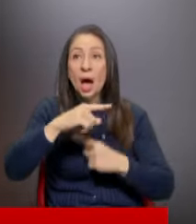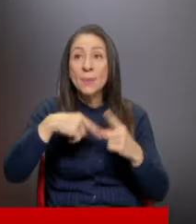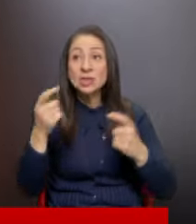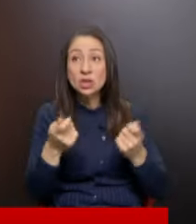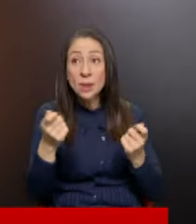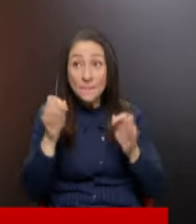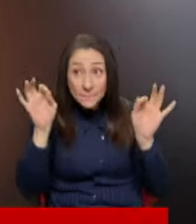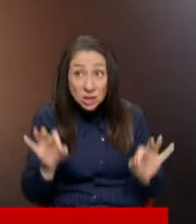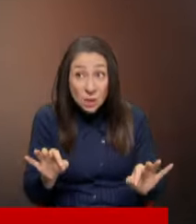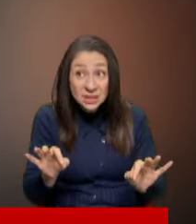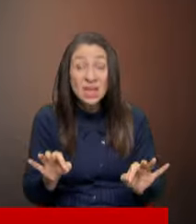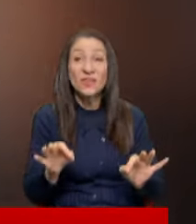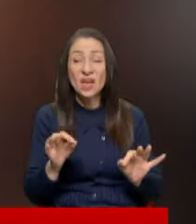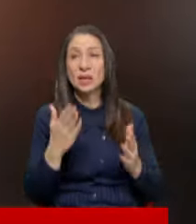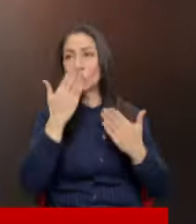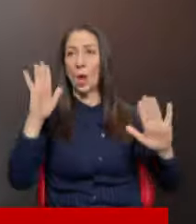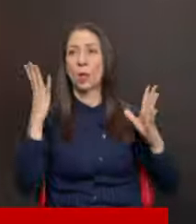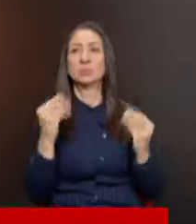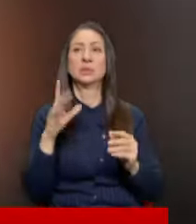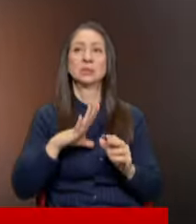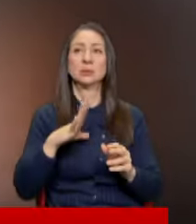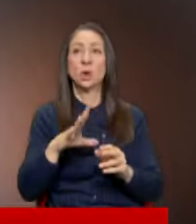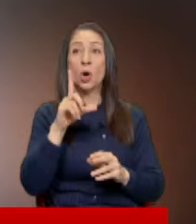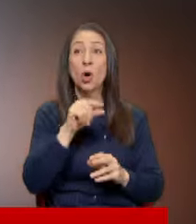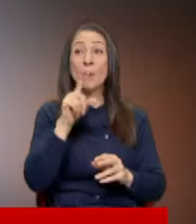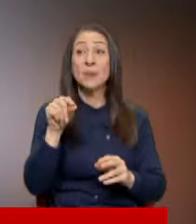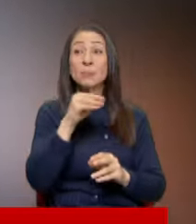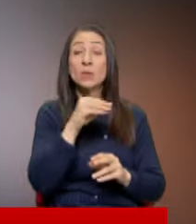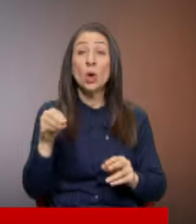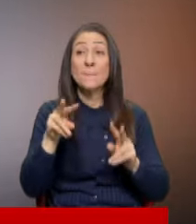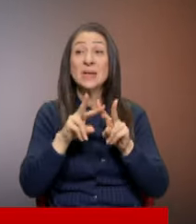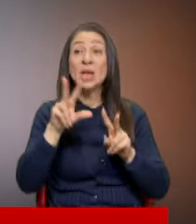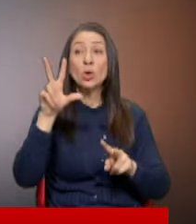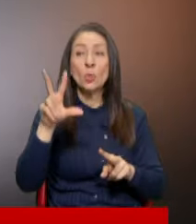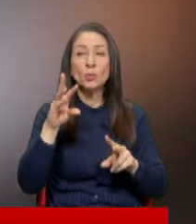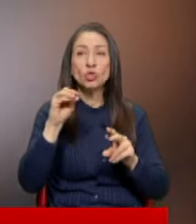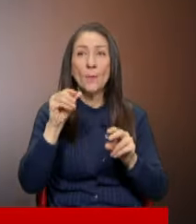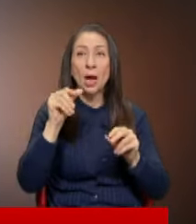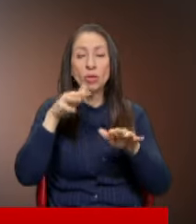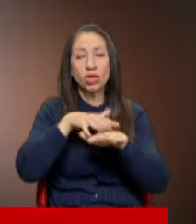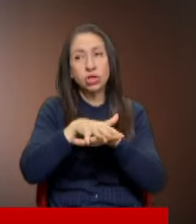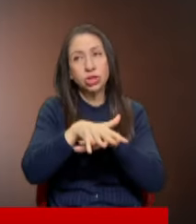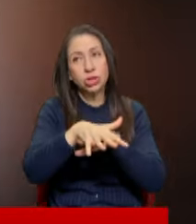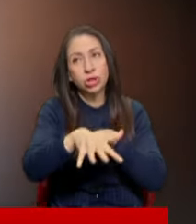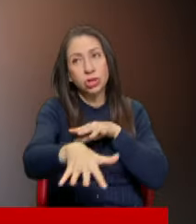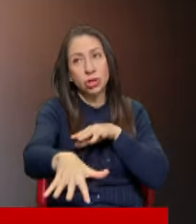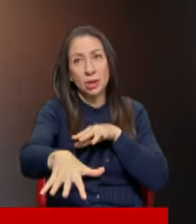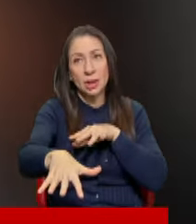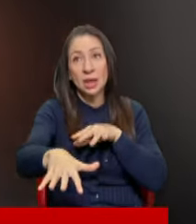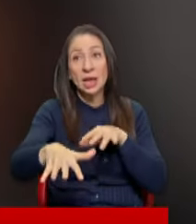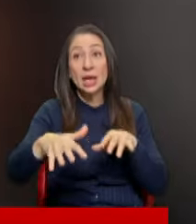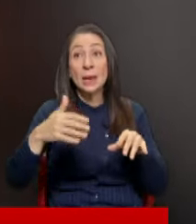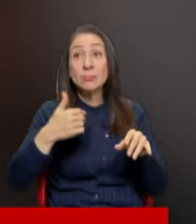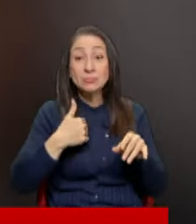çalışmalarının başlaması ve şeffaf olmasıydı 11 milyon metre küp Toprak aşağı kaymış